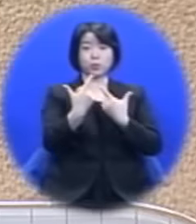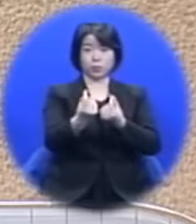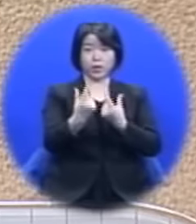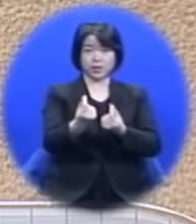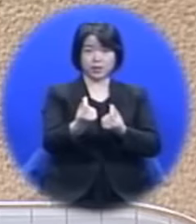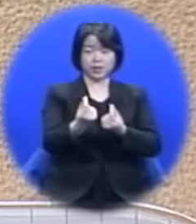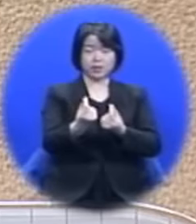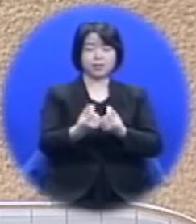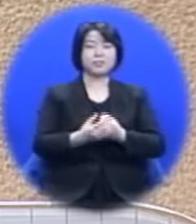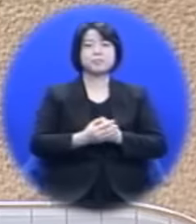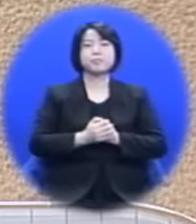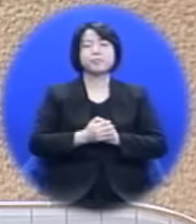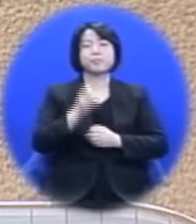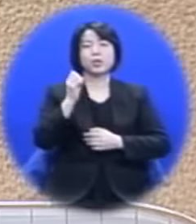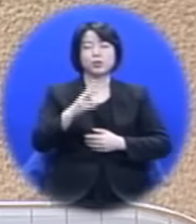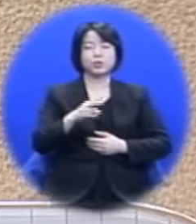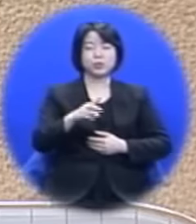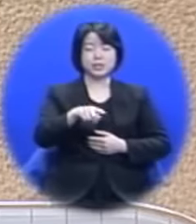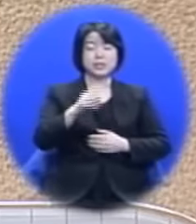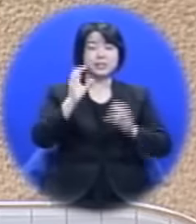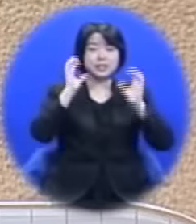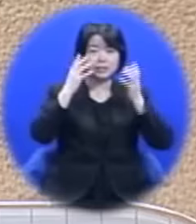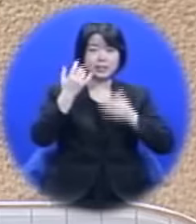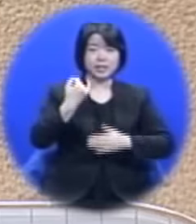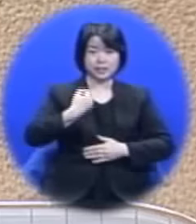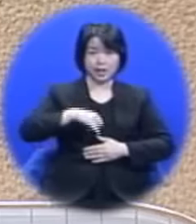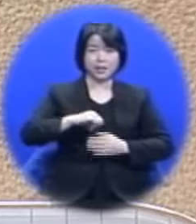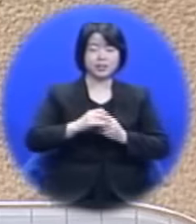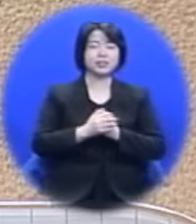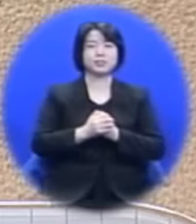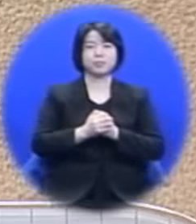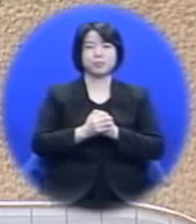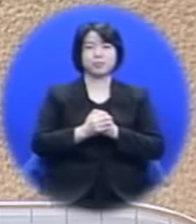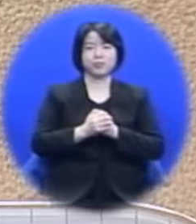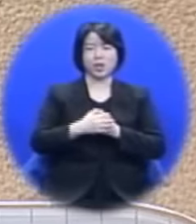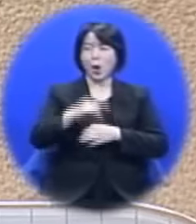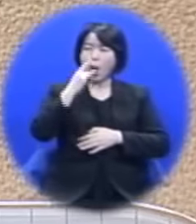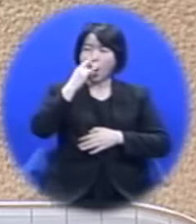자기에 그리고는이 아이가